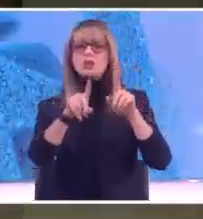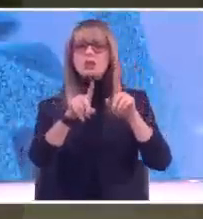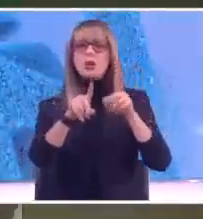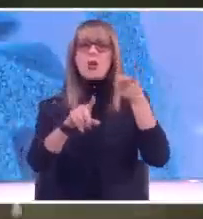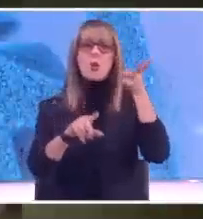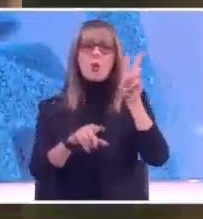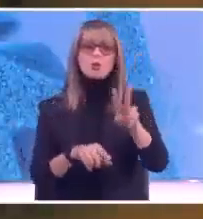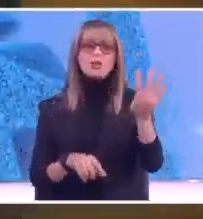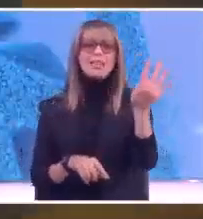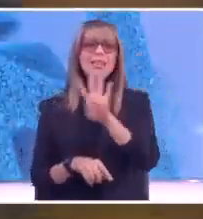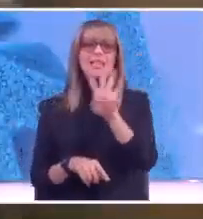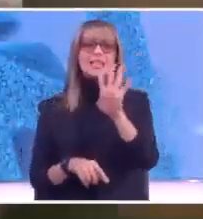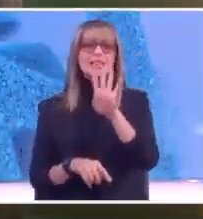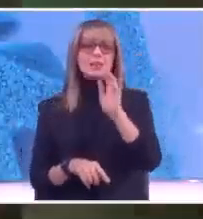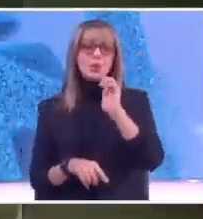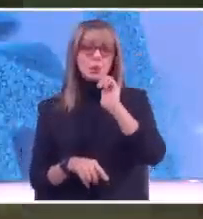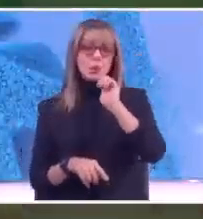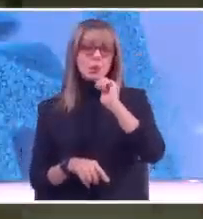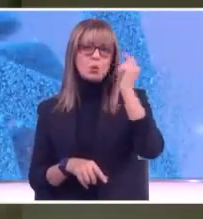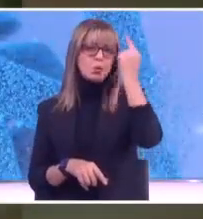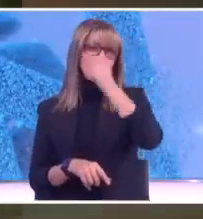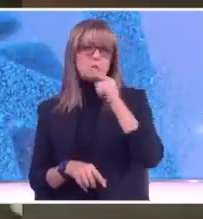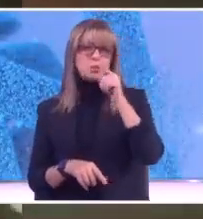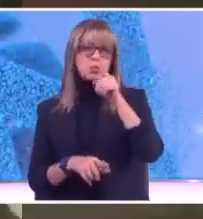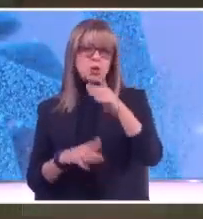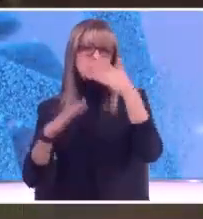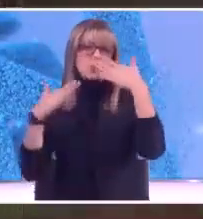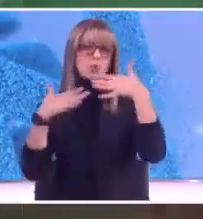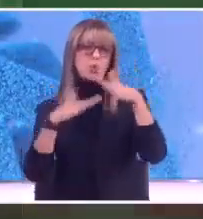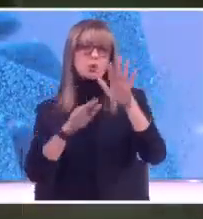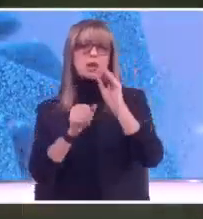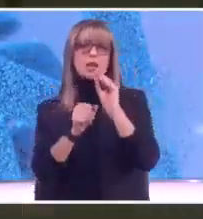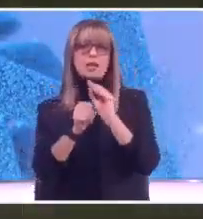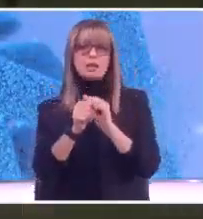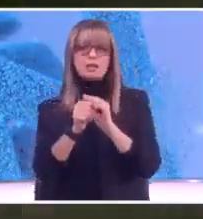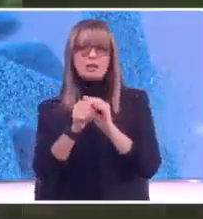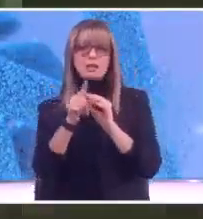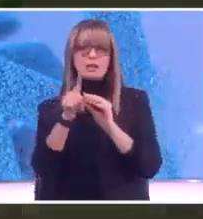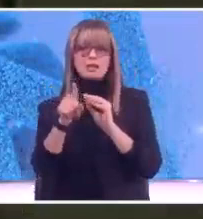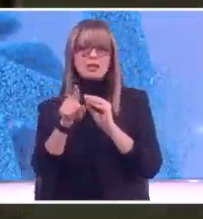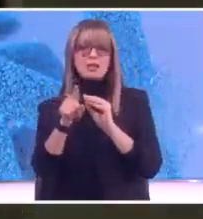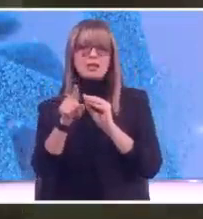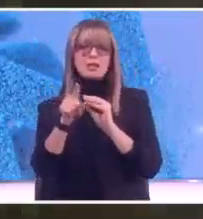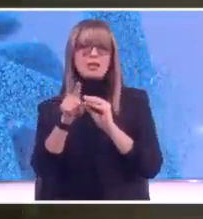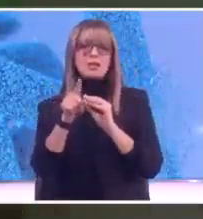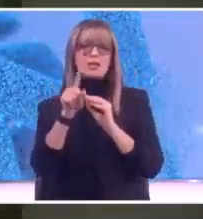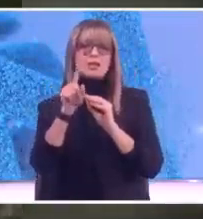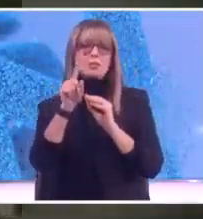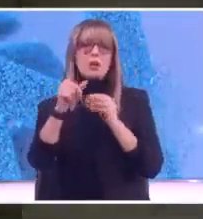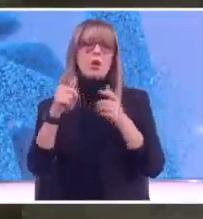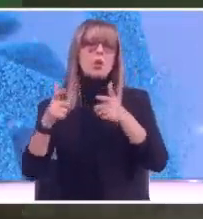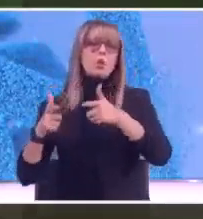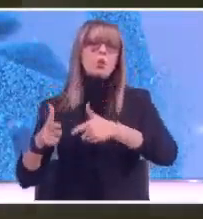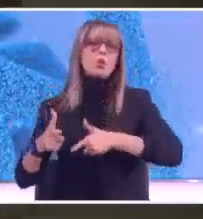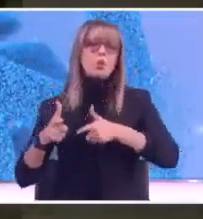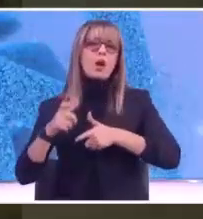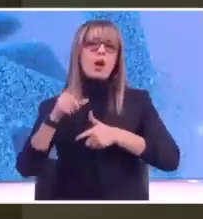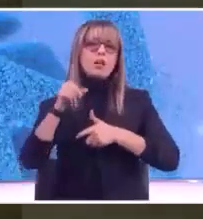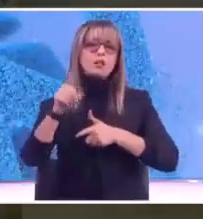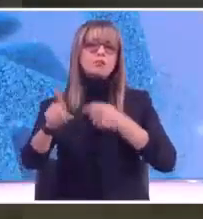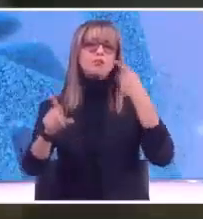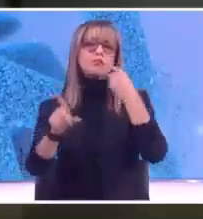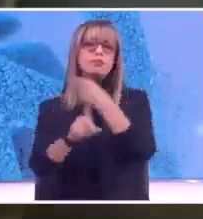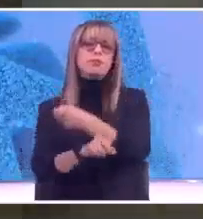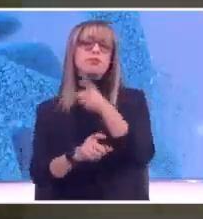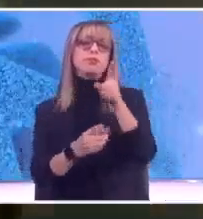40. günü nedeniyle gösteriler sırasında Ruhullah Acemiyan adlı bir güvenlik görevlisini